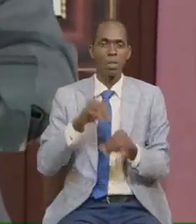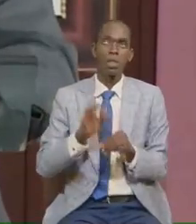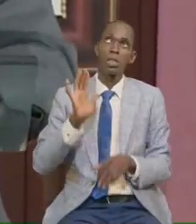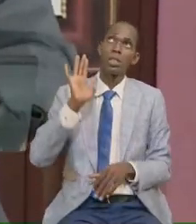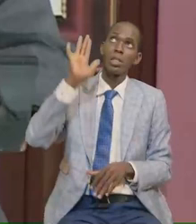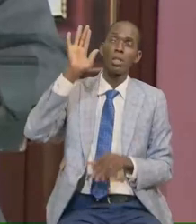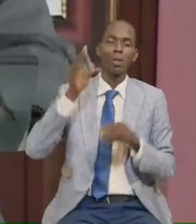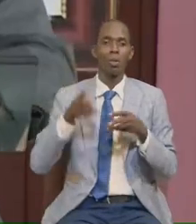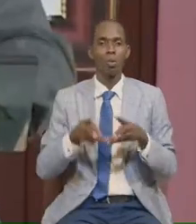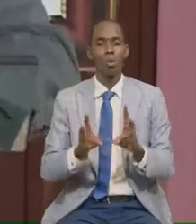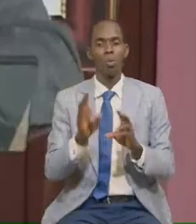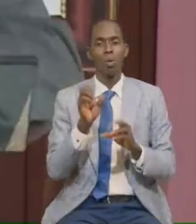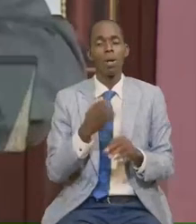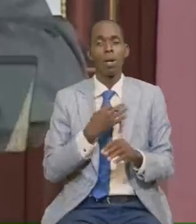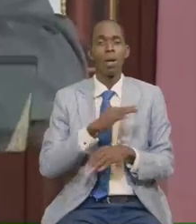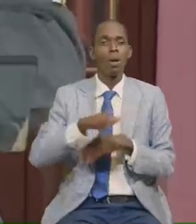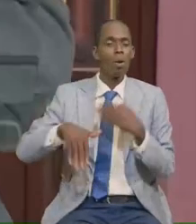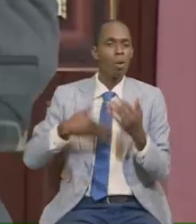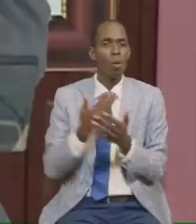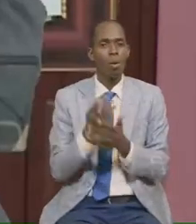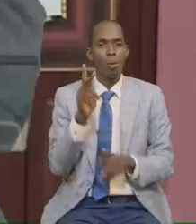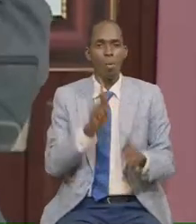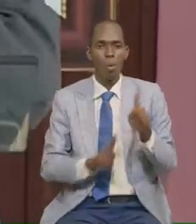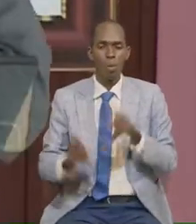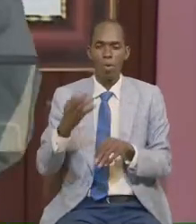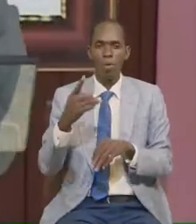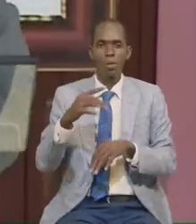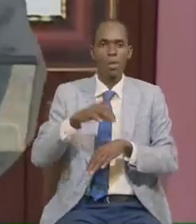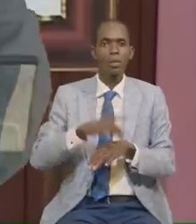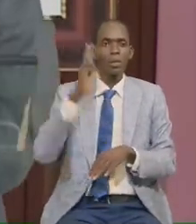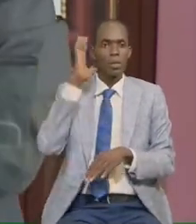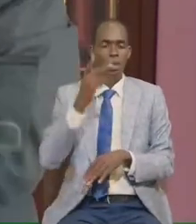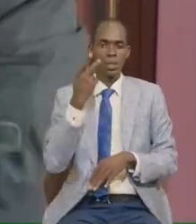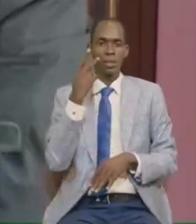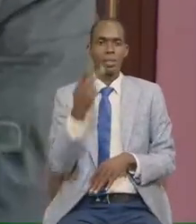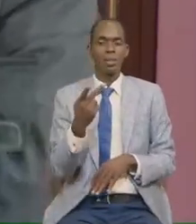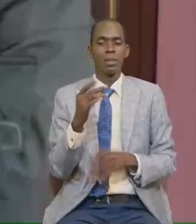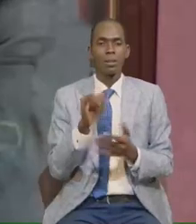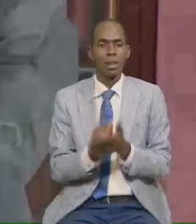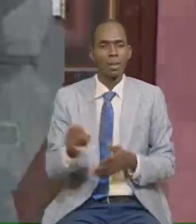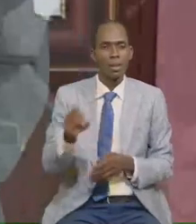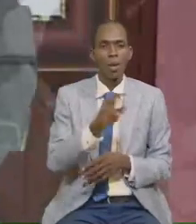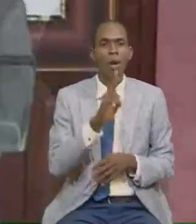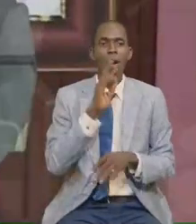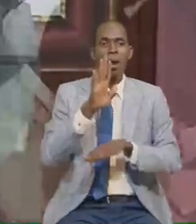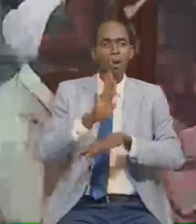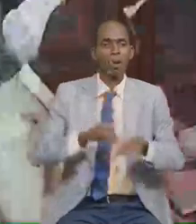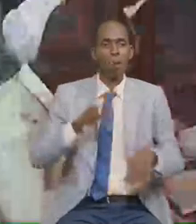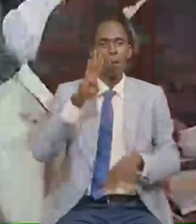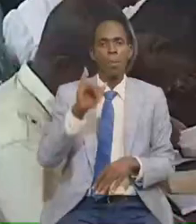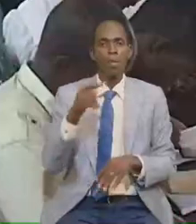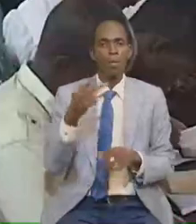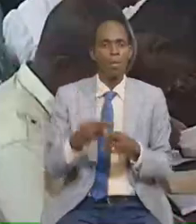tous les peuples verront que tu aies appelé du nom de l'Éternel et